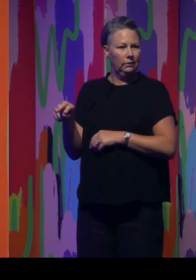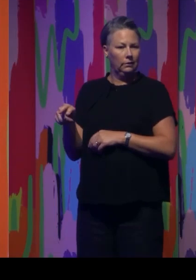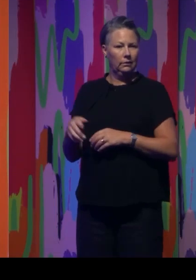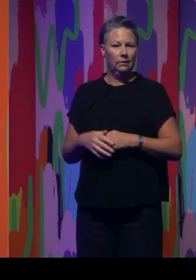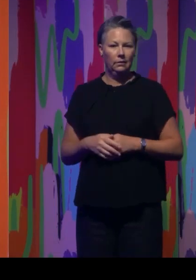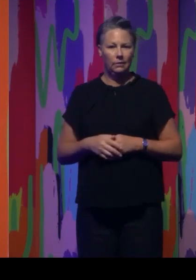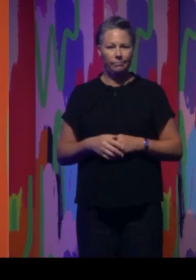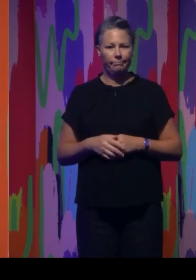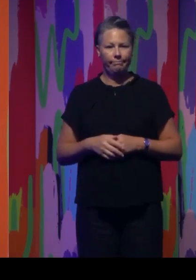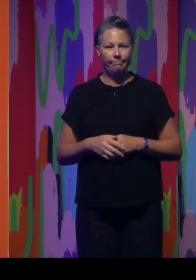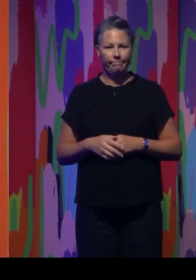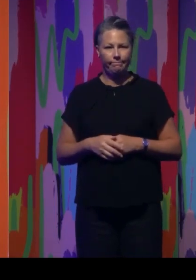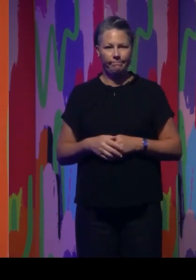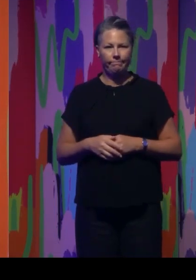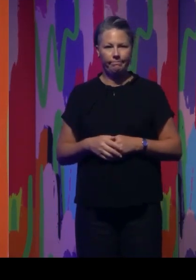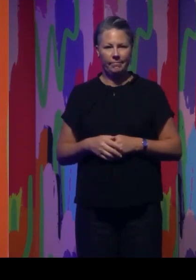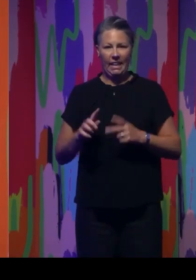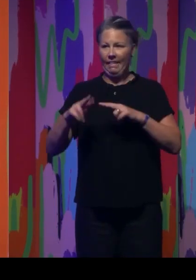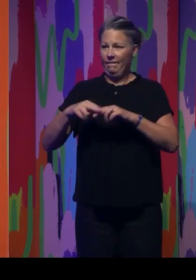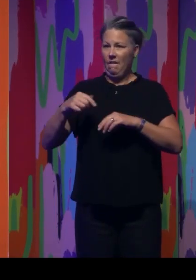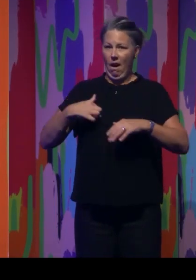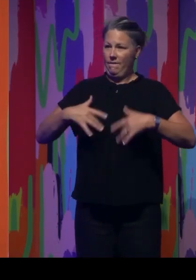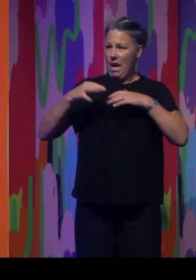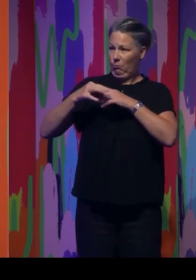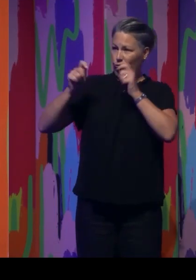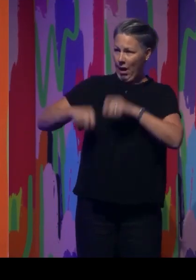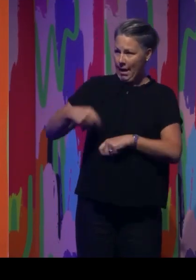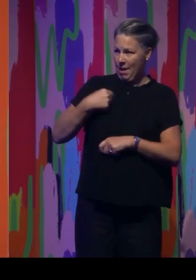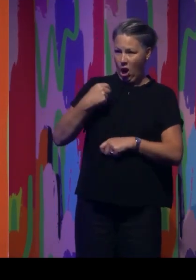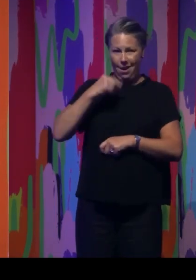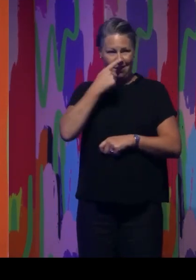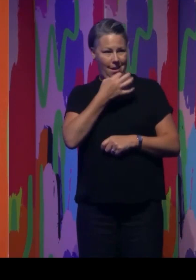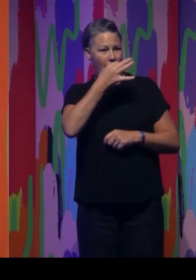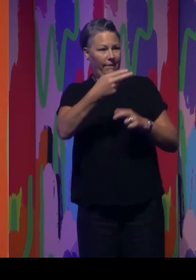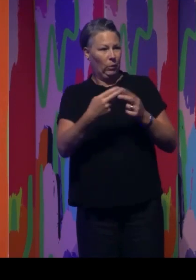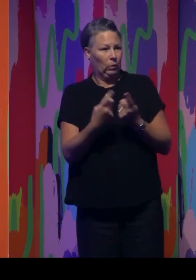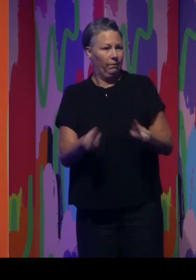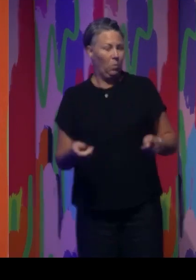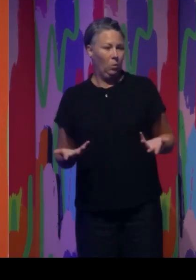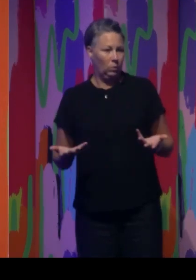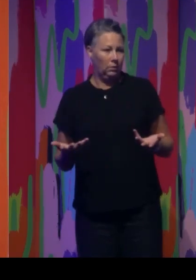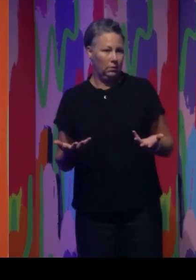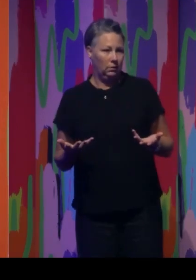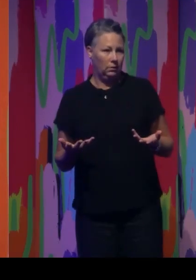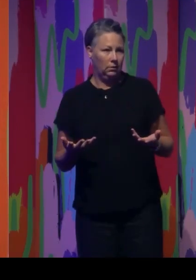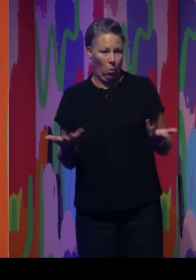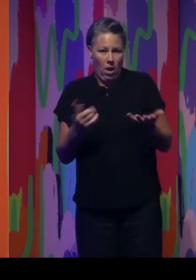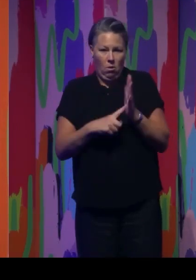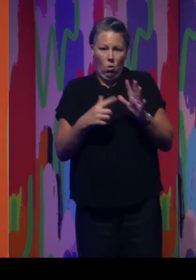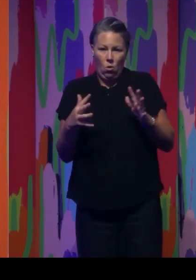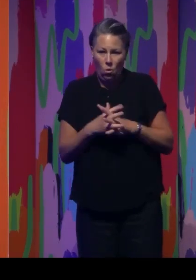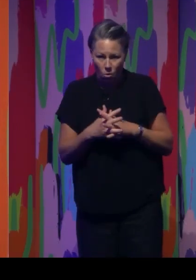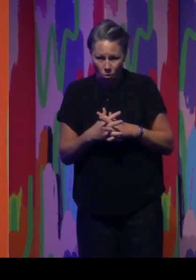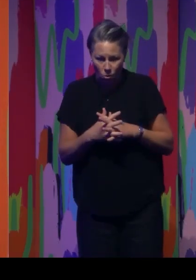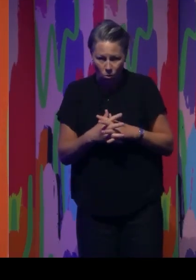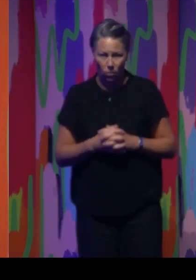ম্যারিটাল রেপ সুতরাং ডিভোর্স আস্ক করতে পারে না সেখানে আইনি ভাবে কেউ বিচার পাওয়ার তো প্রশ্নই আসে না এন্ড সো ফোর্থ দে ক্যানট